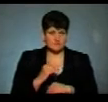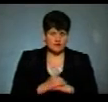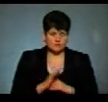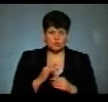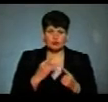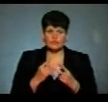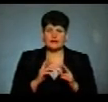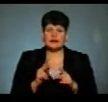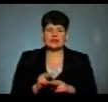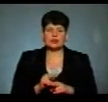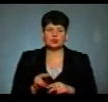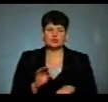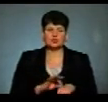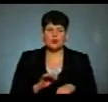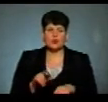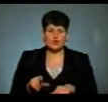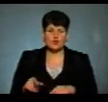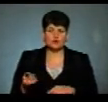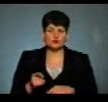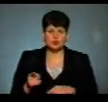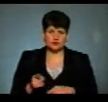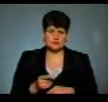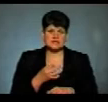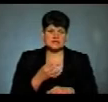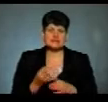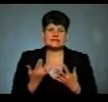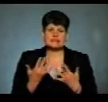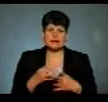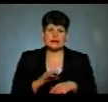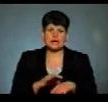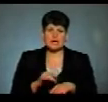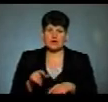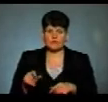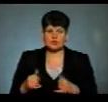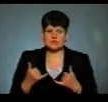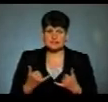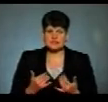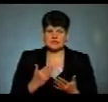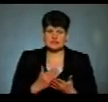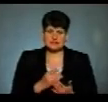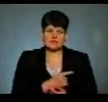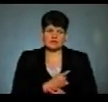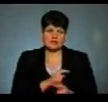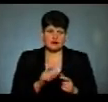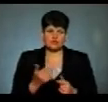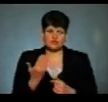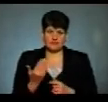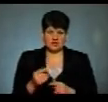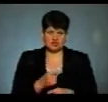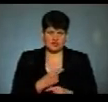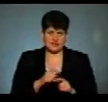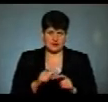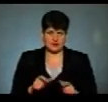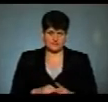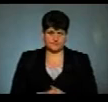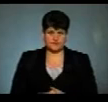про те, як лікують хворих на коронавірус у Тернополі. Скажіть, скільки хворих зараз перебуває на стаціонарі у вашій лікарні у місті Тернополі?